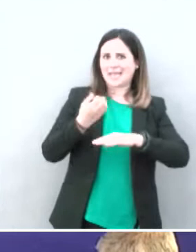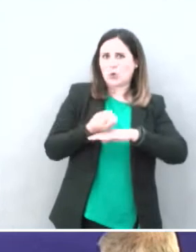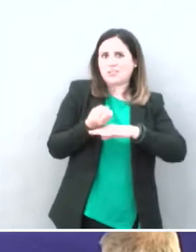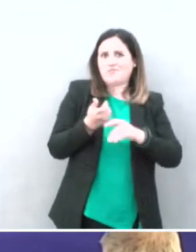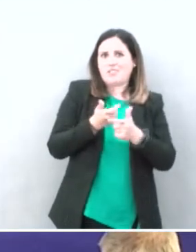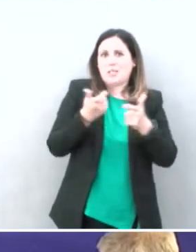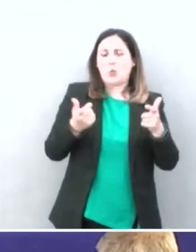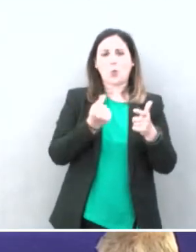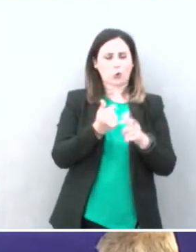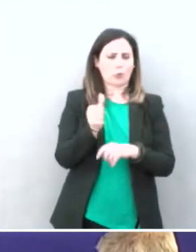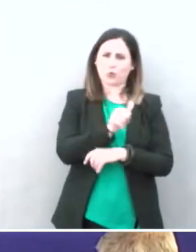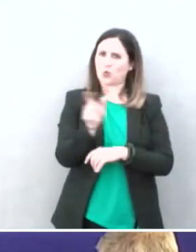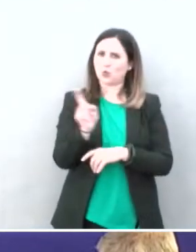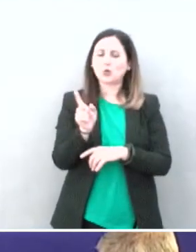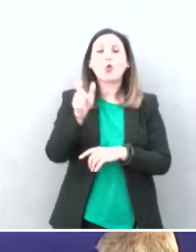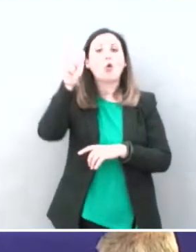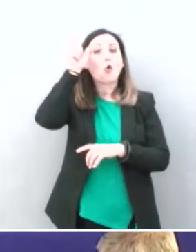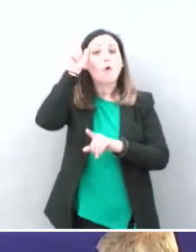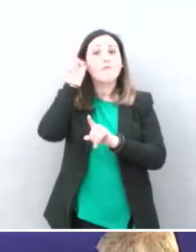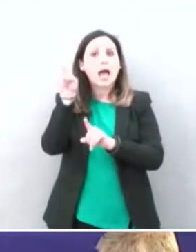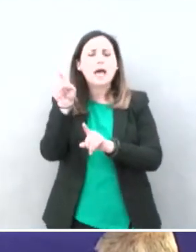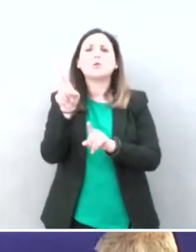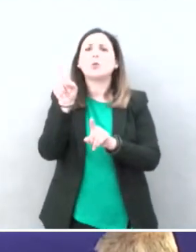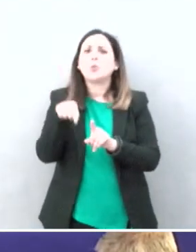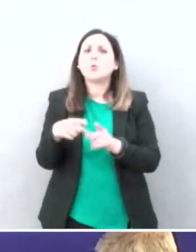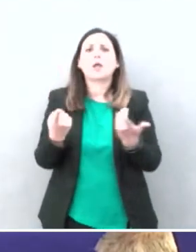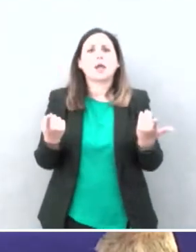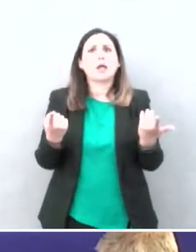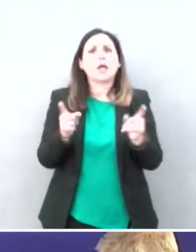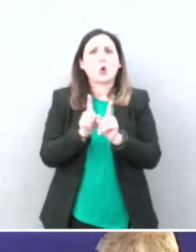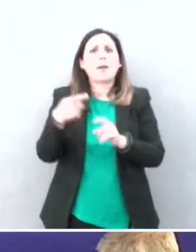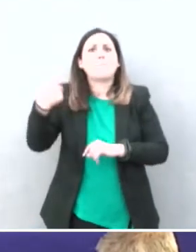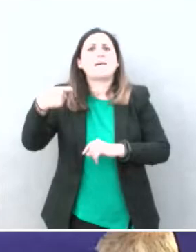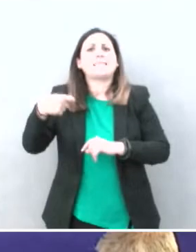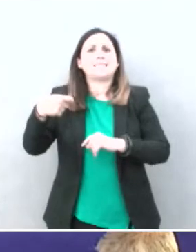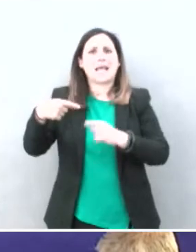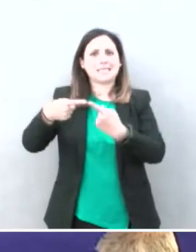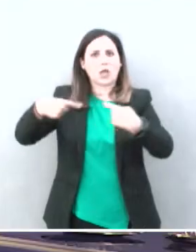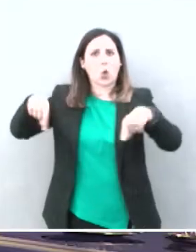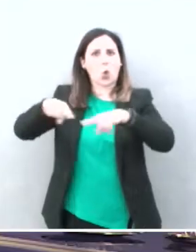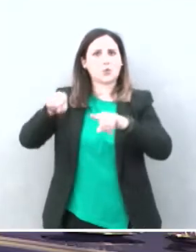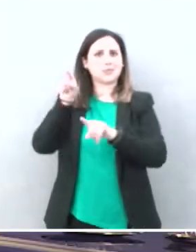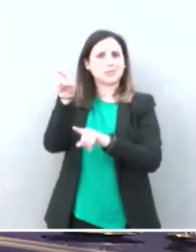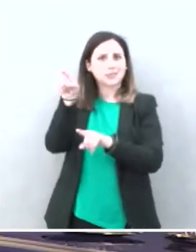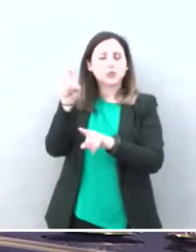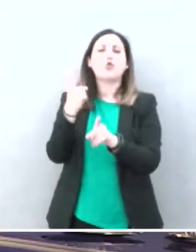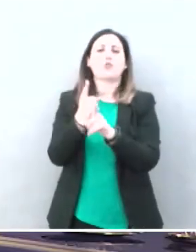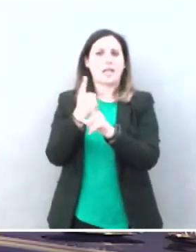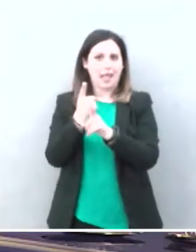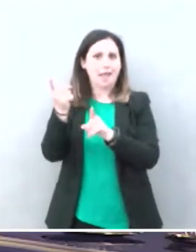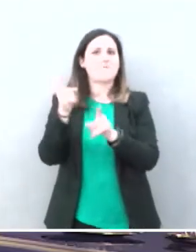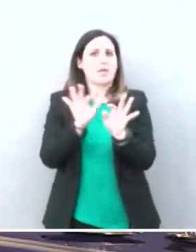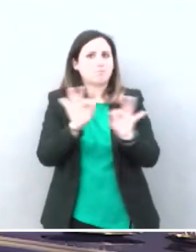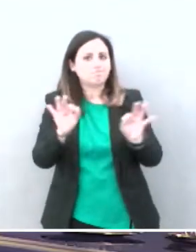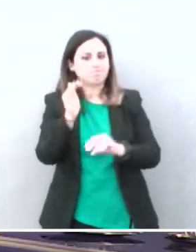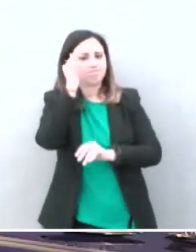Franco, ma proprio a livello anche, se vogliamo, di Presidenza del Consiglio, dobbiamo mettere i punti. Quindi un